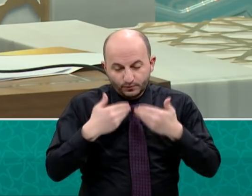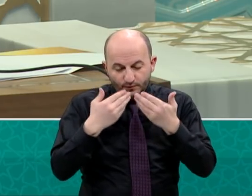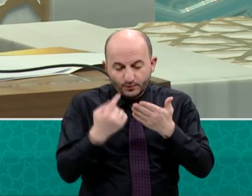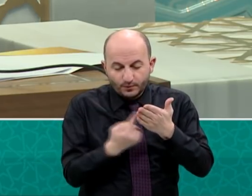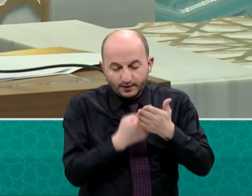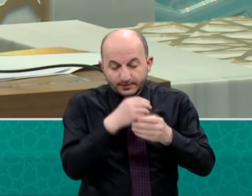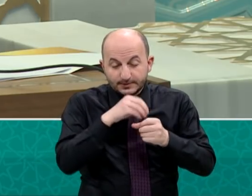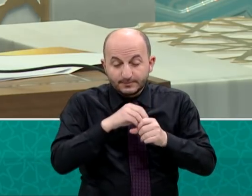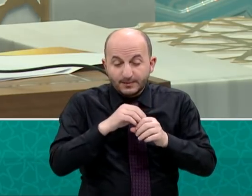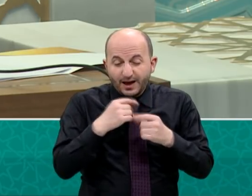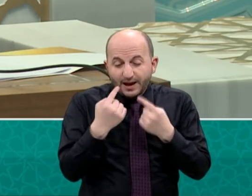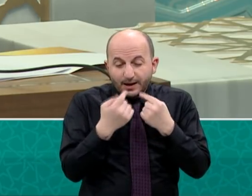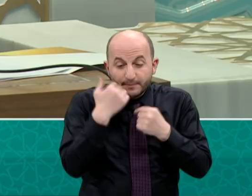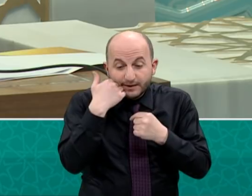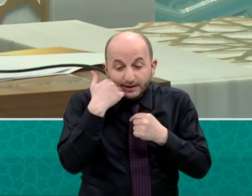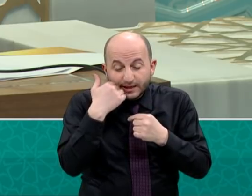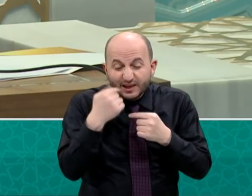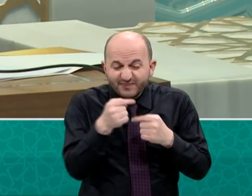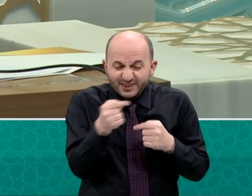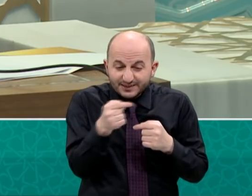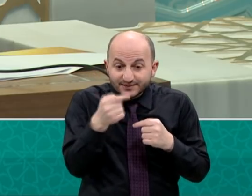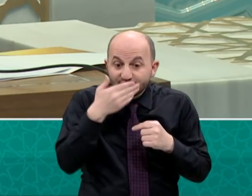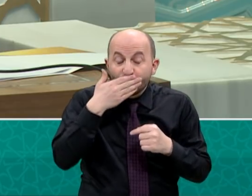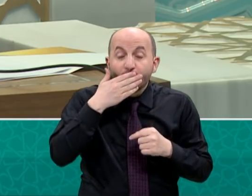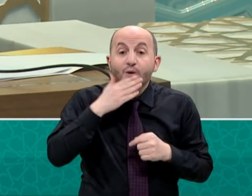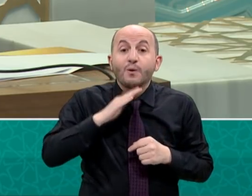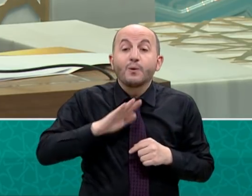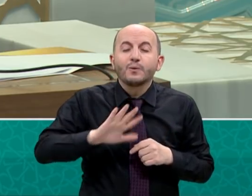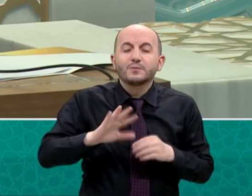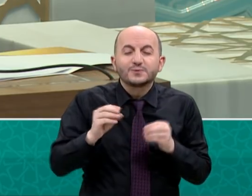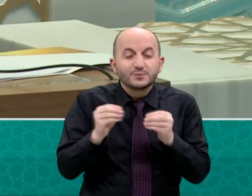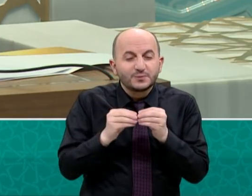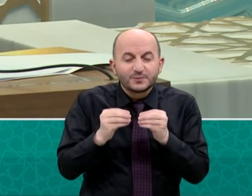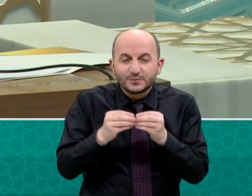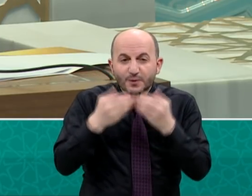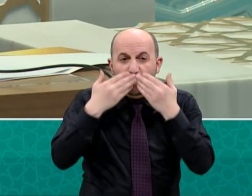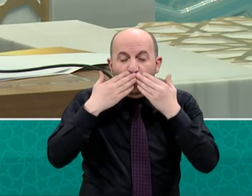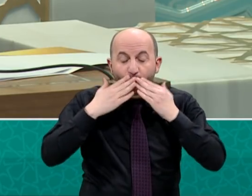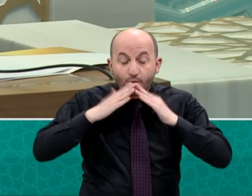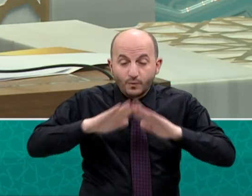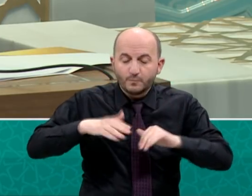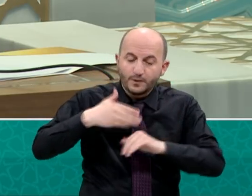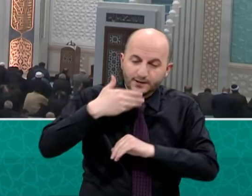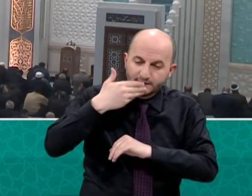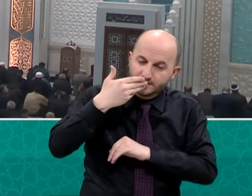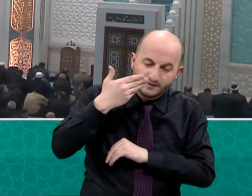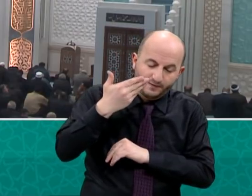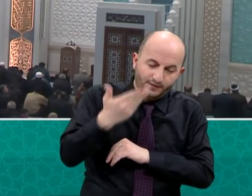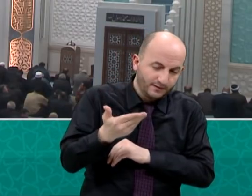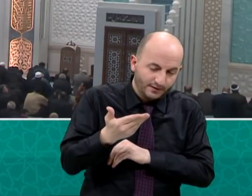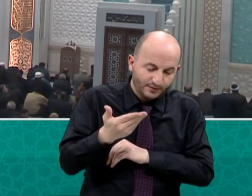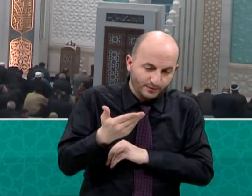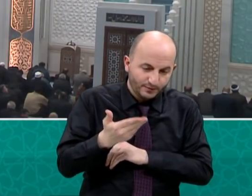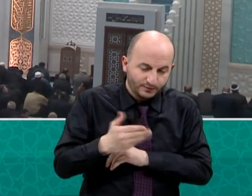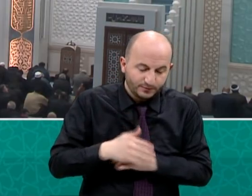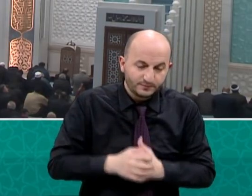yalanın, herhangi bir eksikliğin, herhangi bir kusurun olmadığını ifade ediyor.